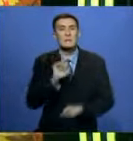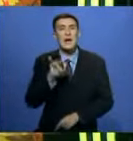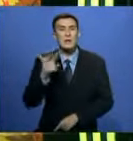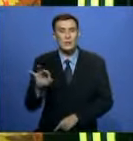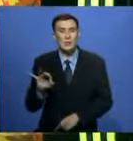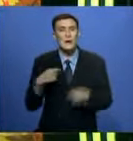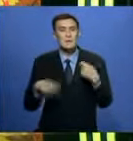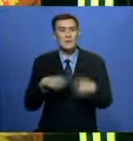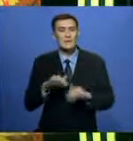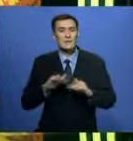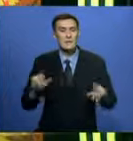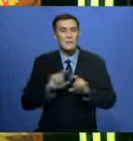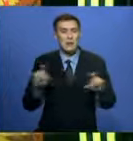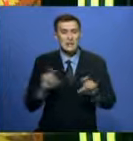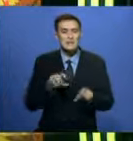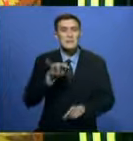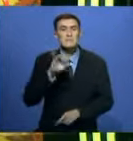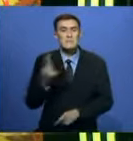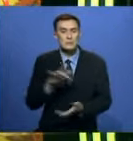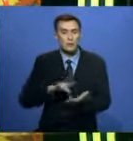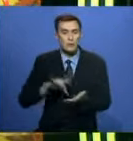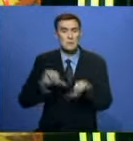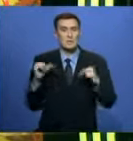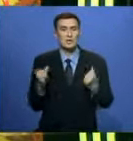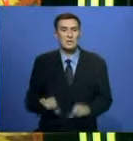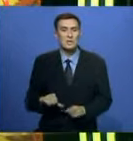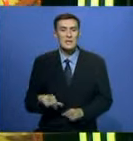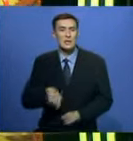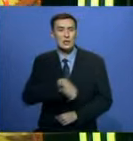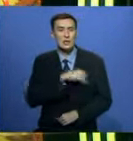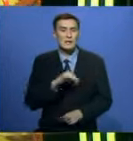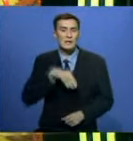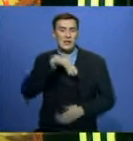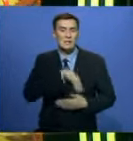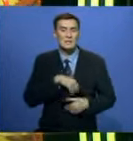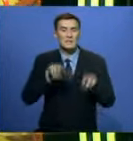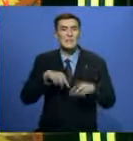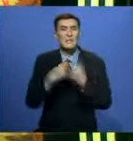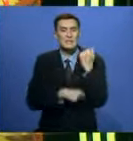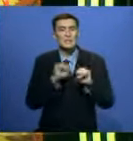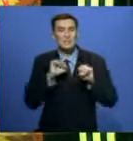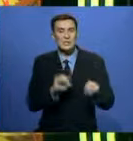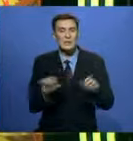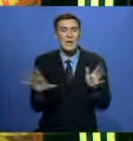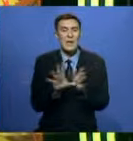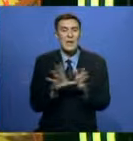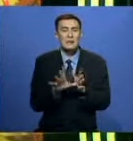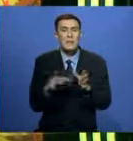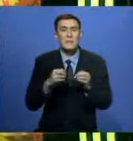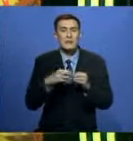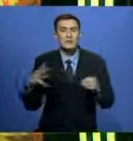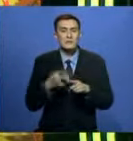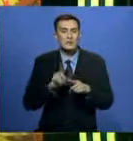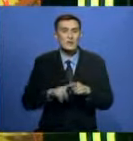На прилавках детских магазинов в Минске пиджаки с термометрами и карманами из материала для защиты от